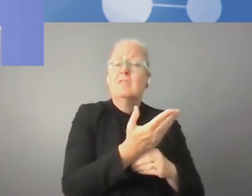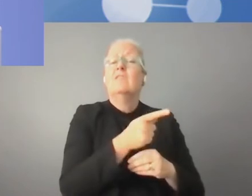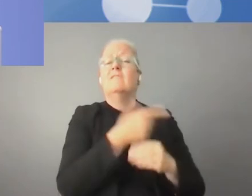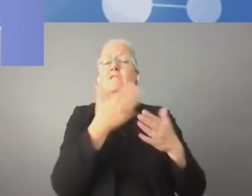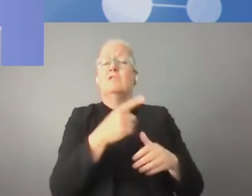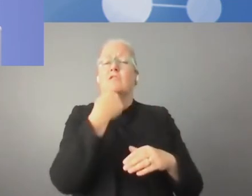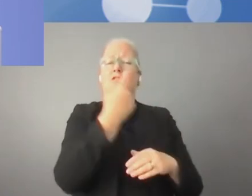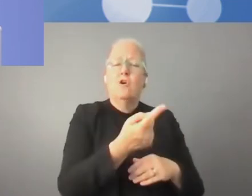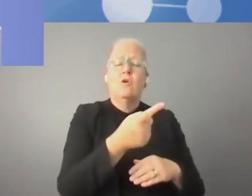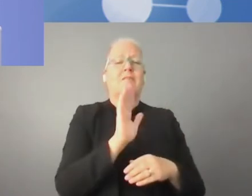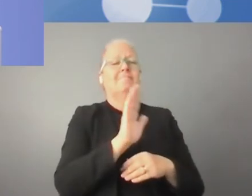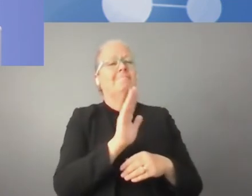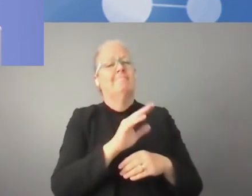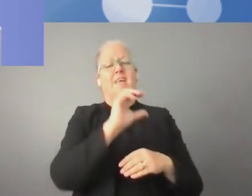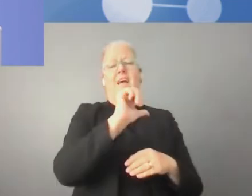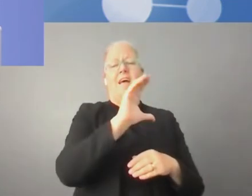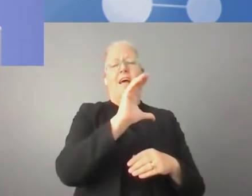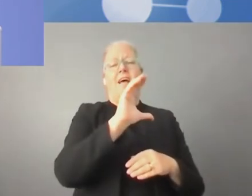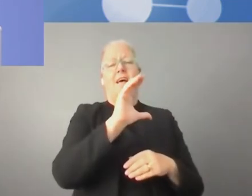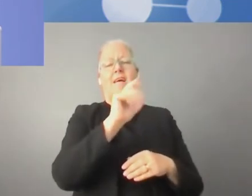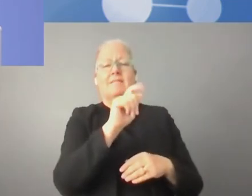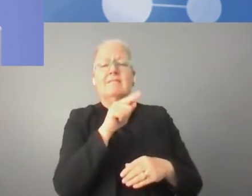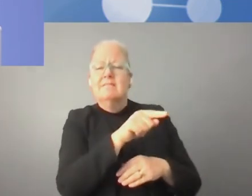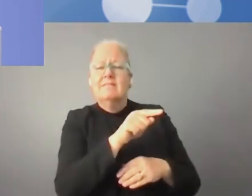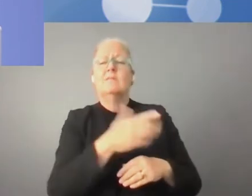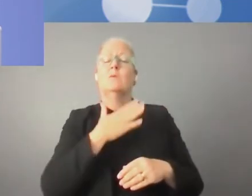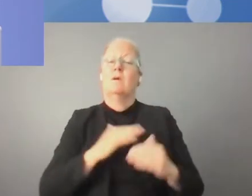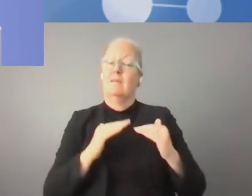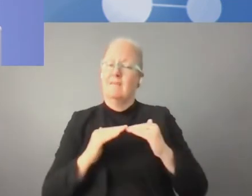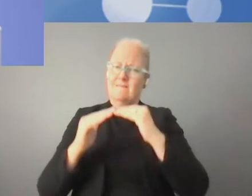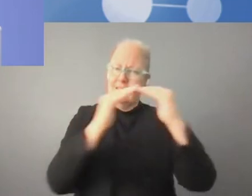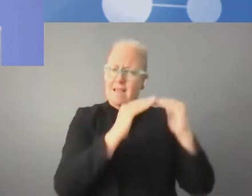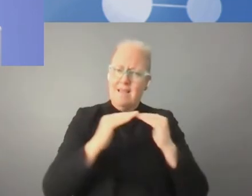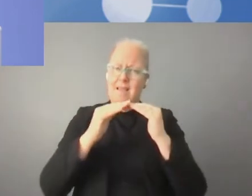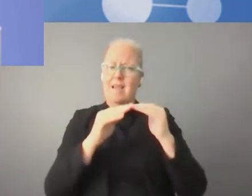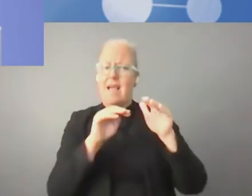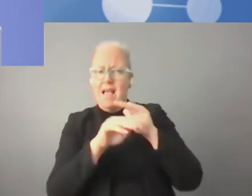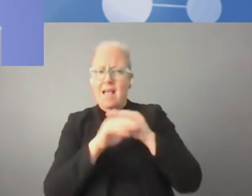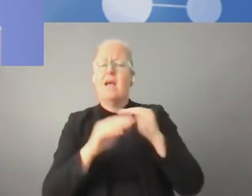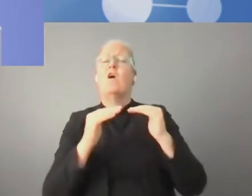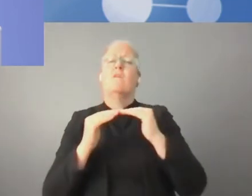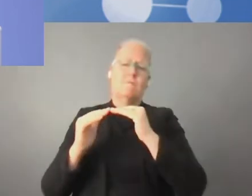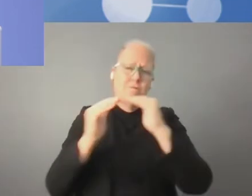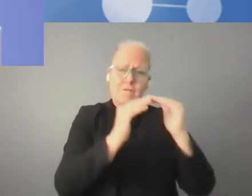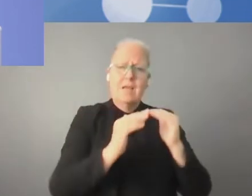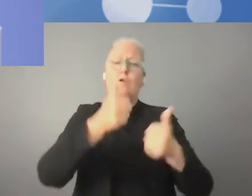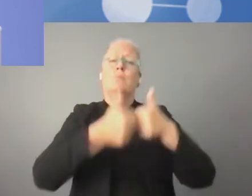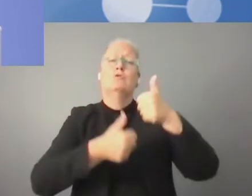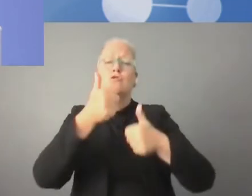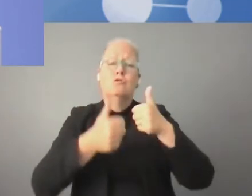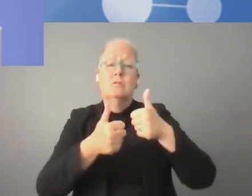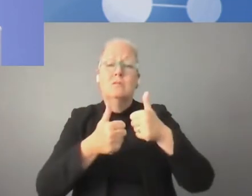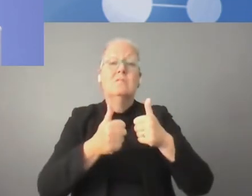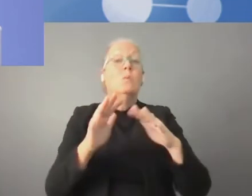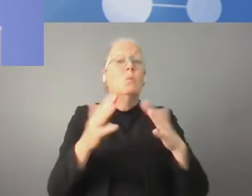是欧盟一个小国家，但是我们希望我们的法律法规能够